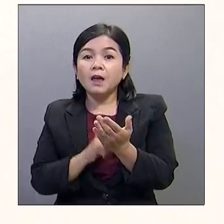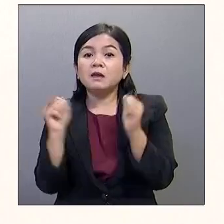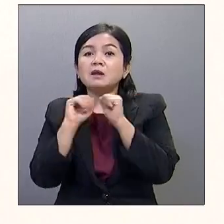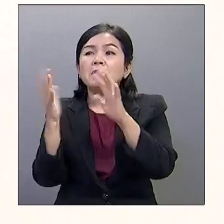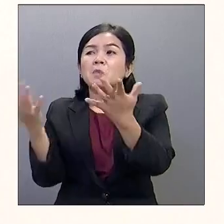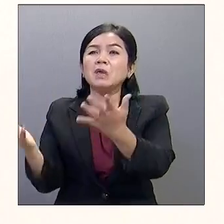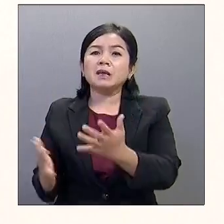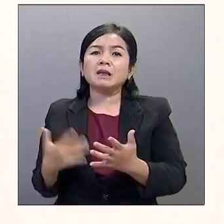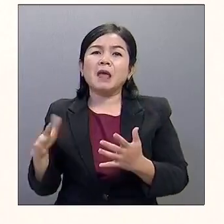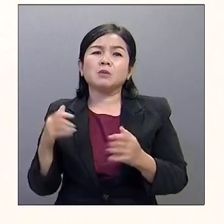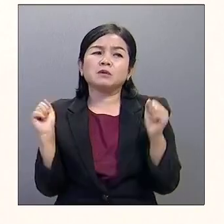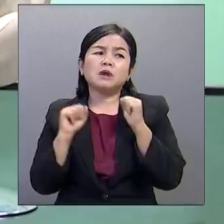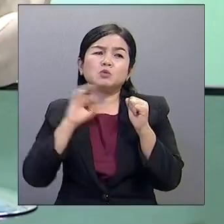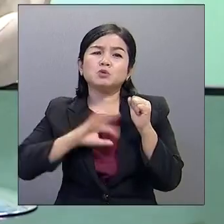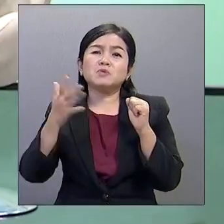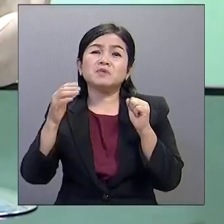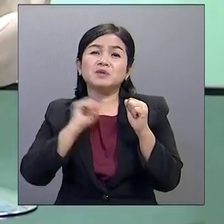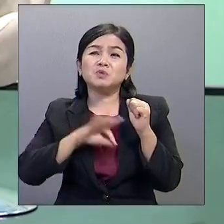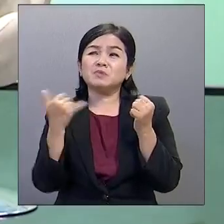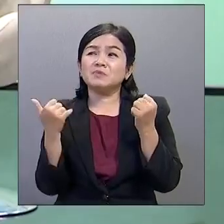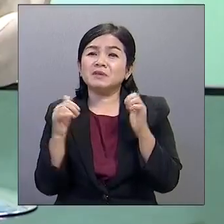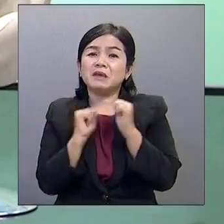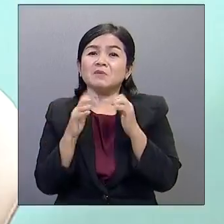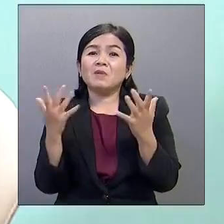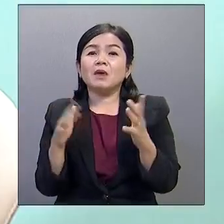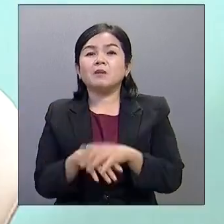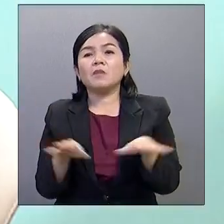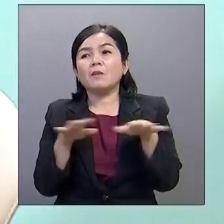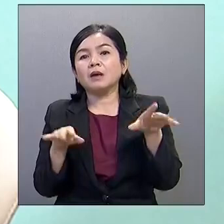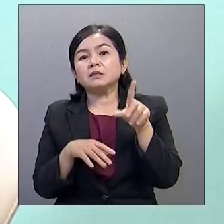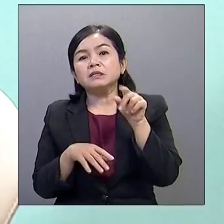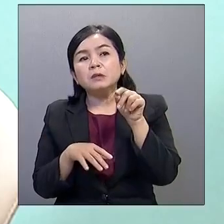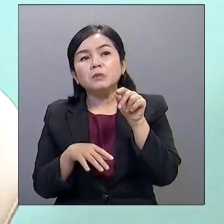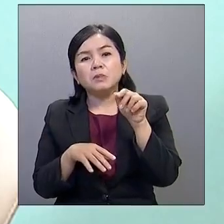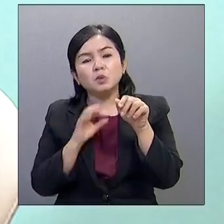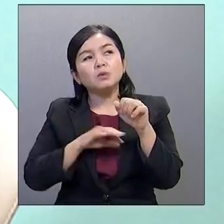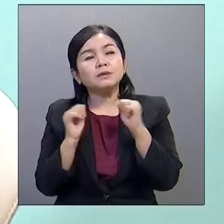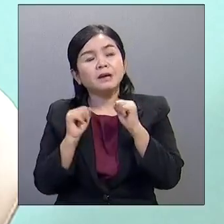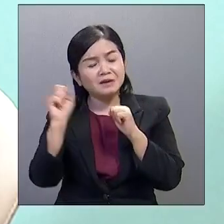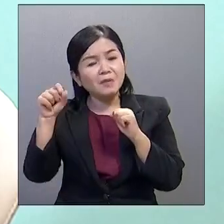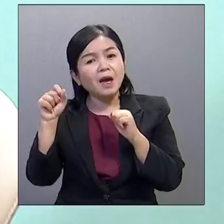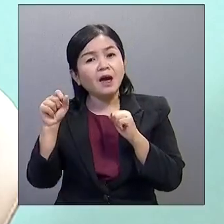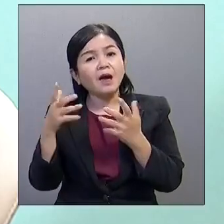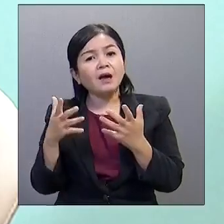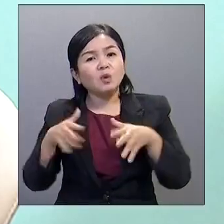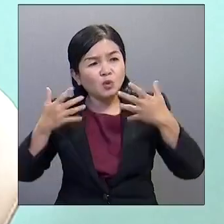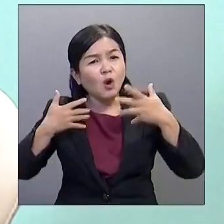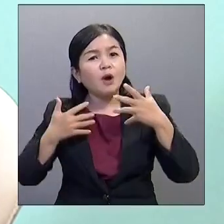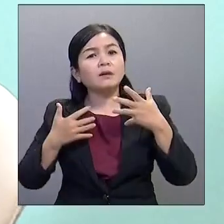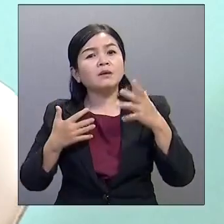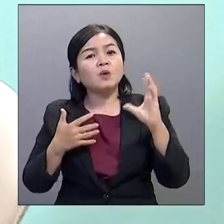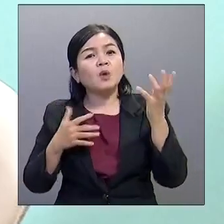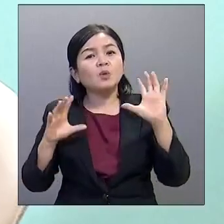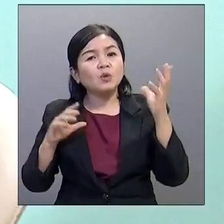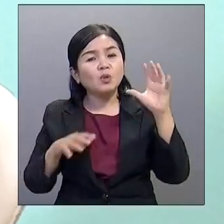แล้วอะเพราะไม่ค่อยมีหน้าหนาวให้รู้สึกอะใช่ไหมฮะ ก็บางทีก็20ต้นๆก็อาจจะเป็นอากาศหนาวของบ้านเราแล้วไงพี่ต๊อบเราใกล้เส้นศูนย์สูตรถ้ามองแบบนี้แต่ถ้